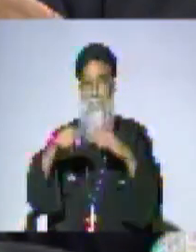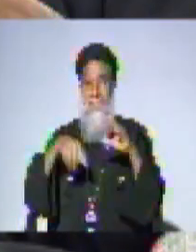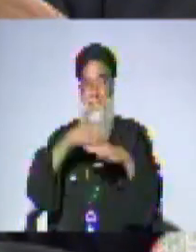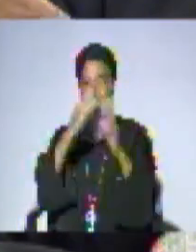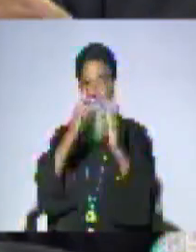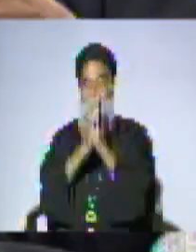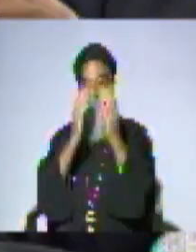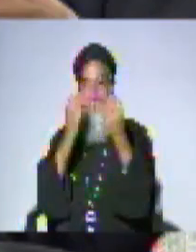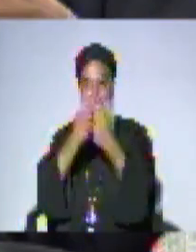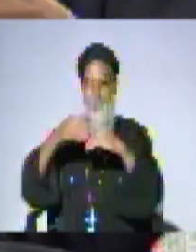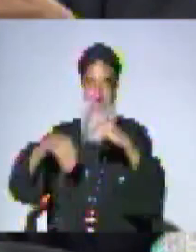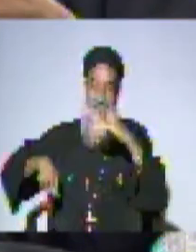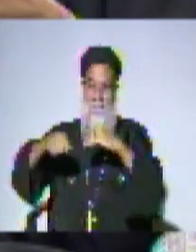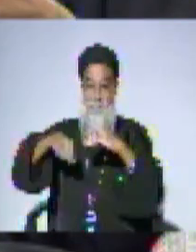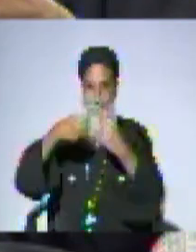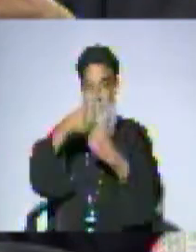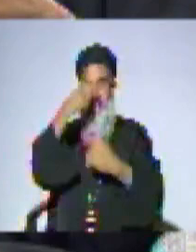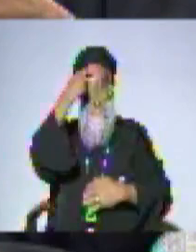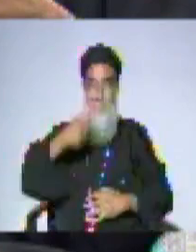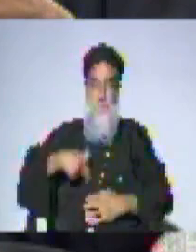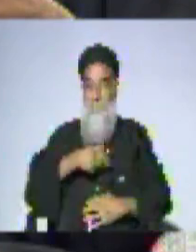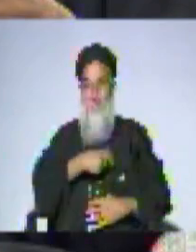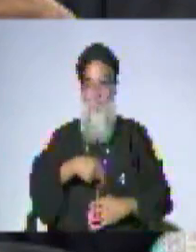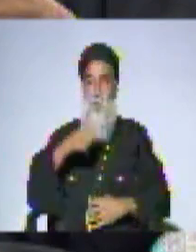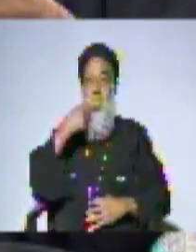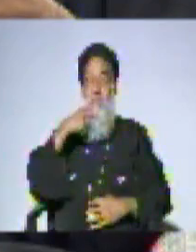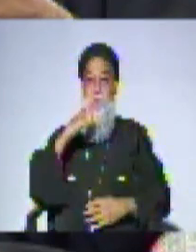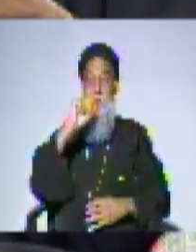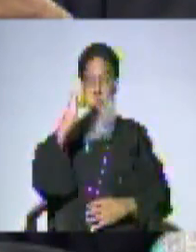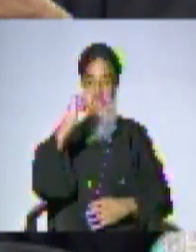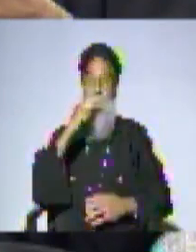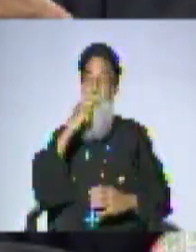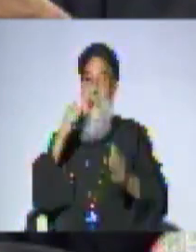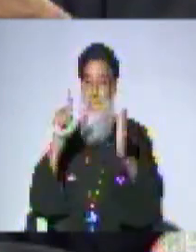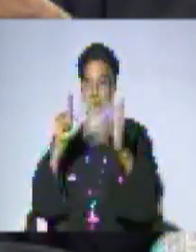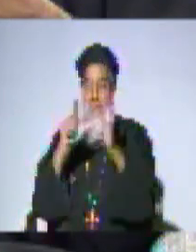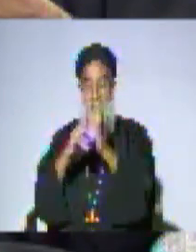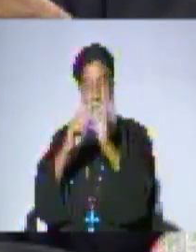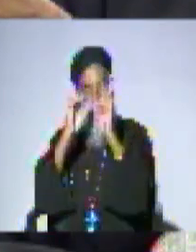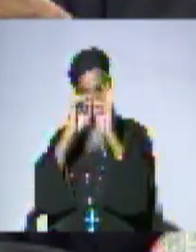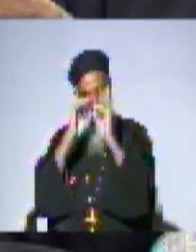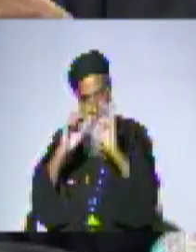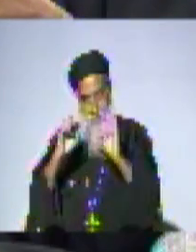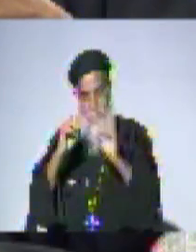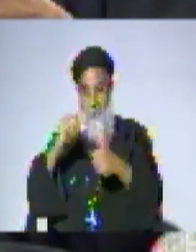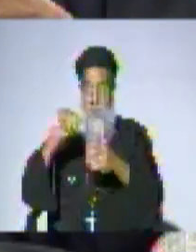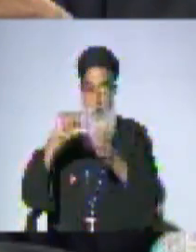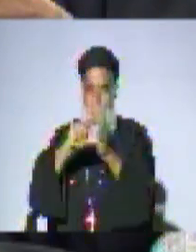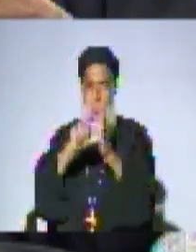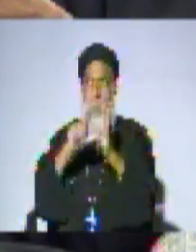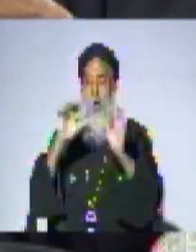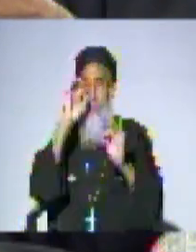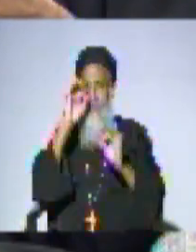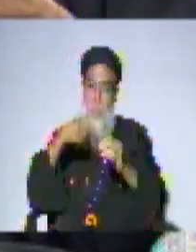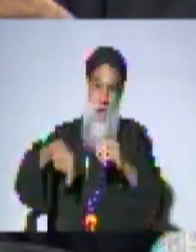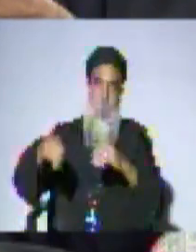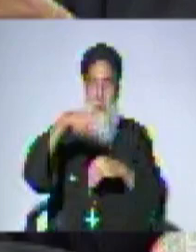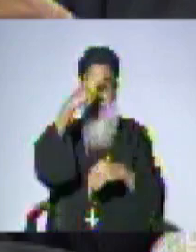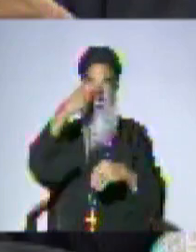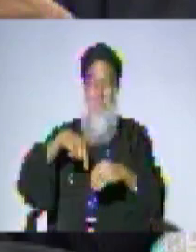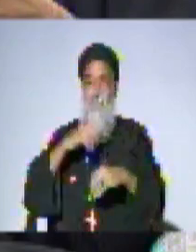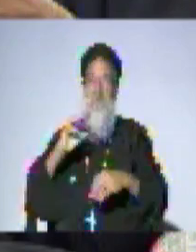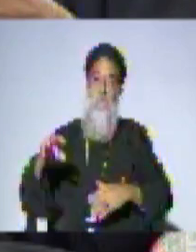الليتورجية خاصة بكنيسة الإسكندرية، لها طابع خاص يميزها عن باقي الليتورجيات